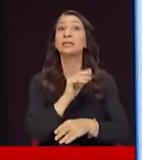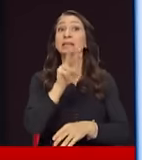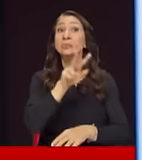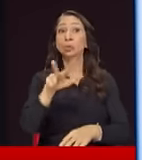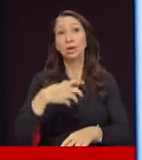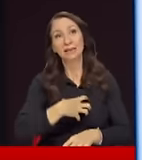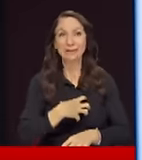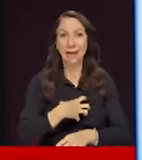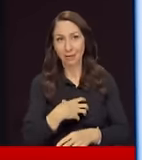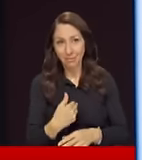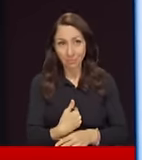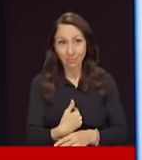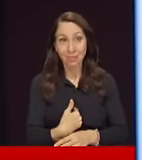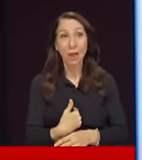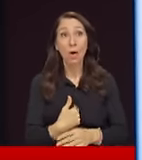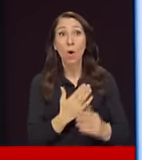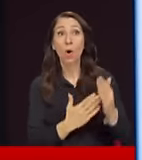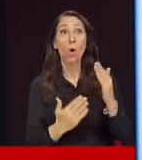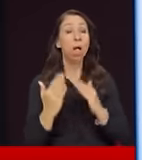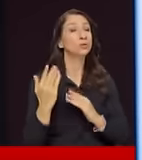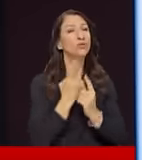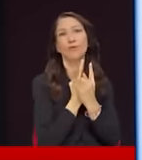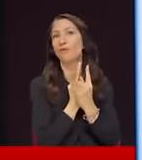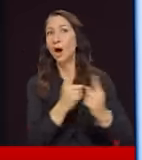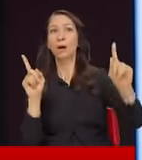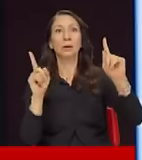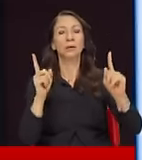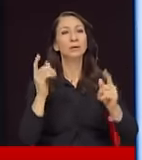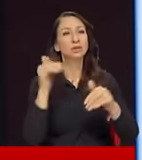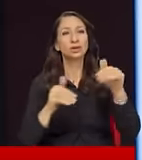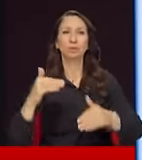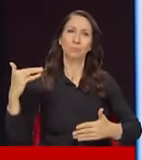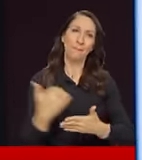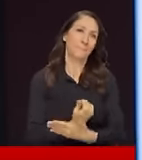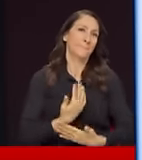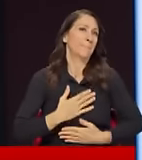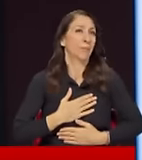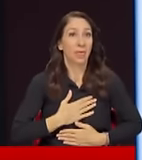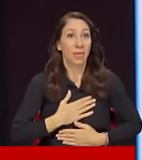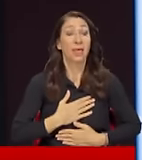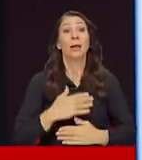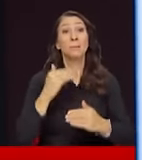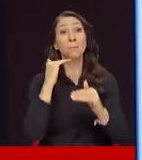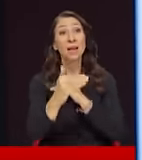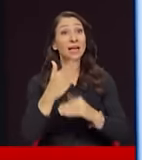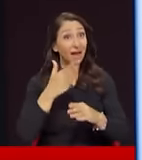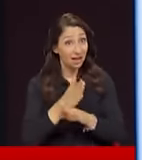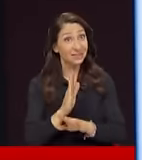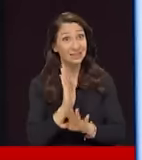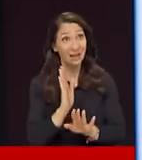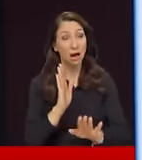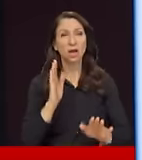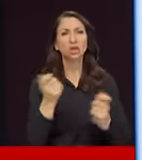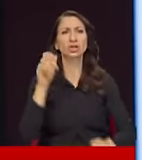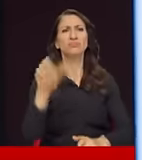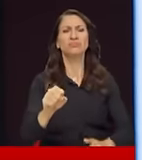23 Haziran'da olağanüstü bir farkla yine seçimi kazandık ve millet aslında el